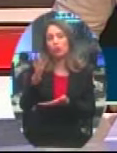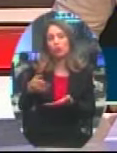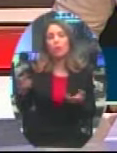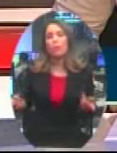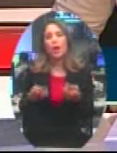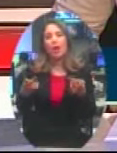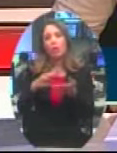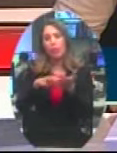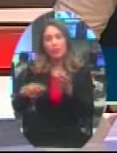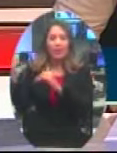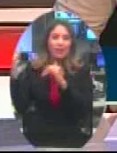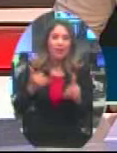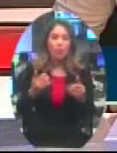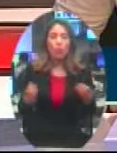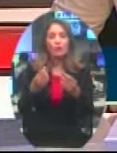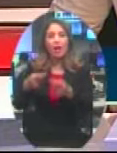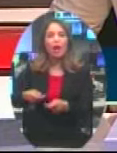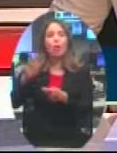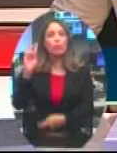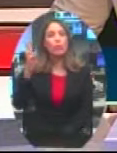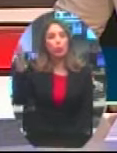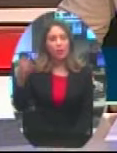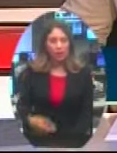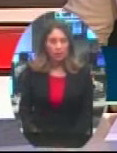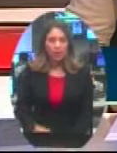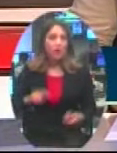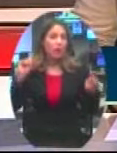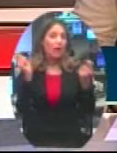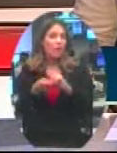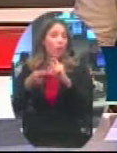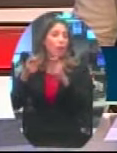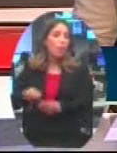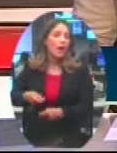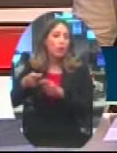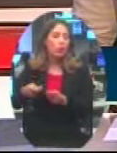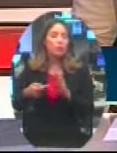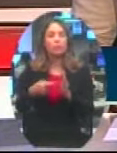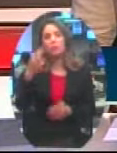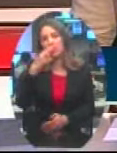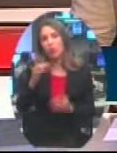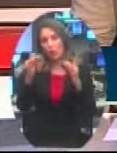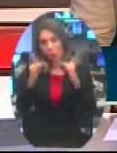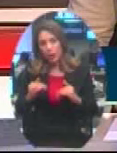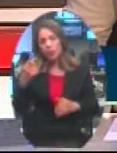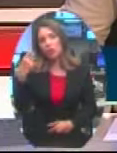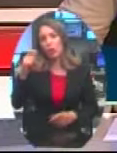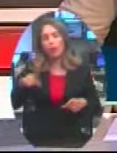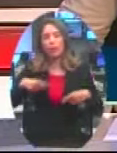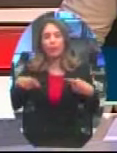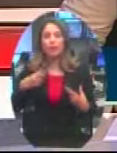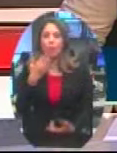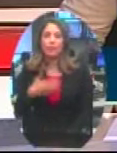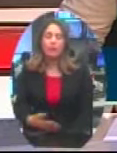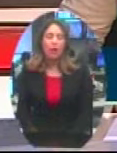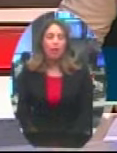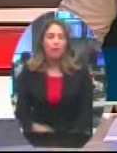על יבוא מוצרי חקלאות מחול. הרפורמה בחקלאות עולה לדיון במסגרת הניסיונות להוריד את יוקר המחיה בישראל. חקלאים